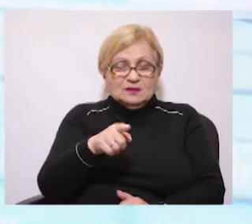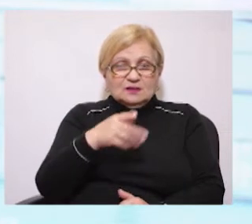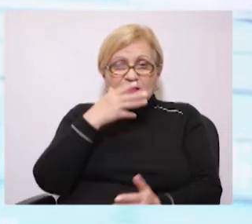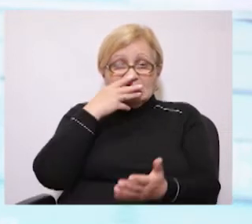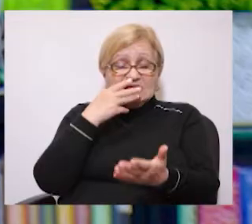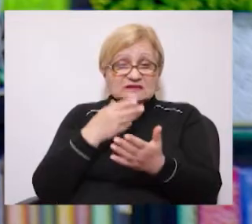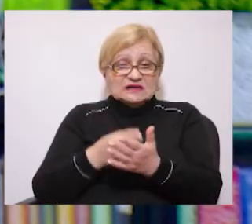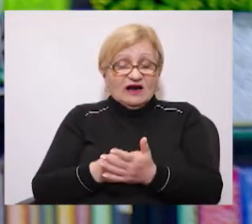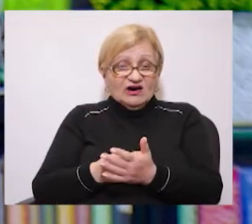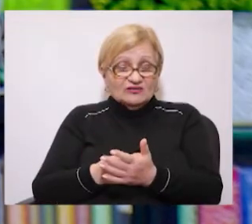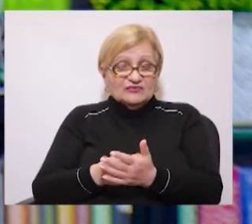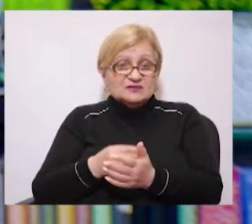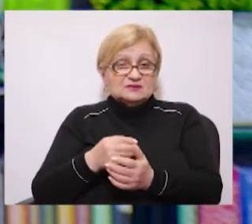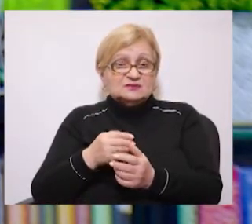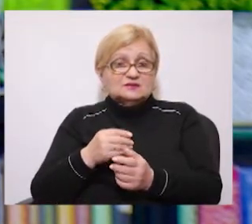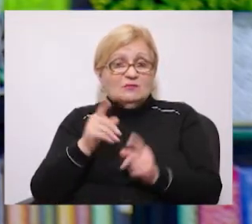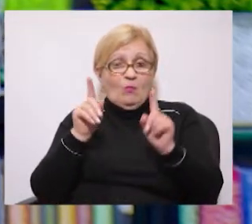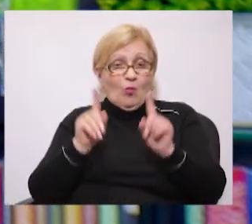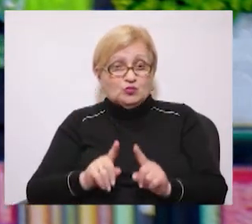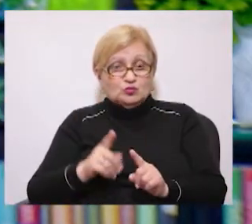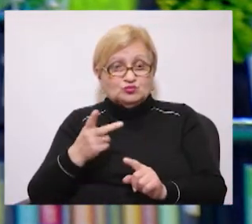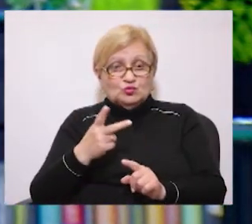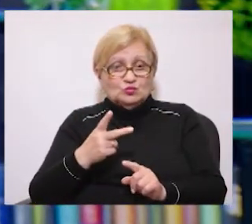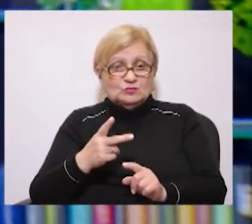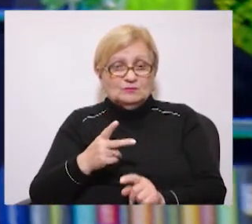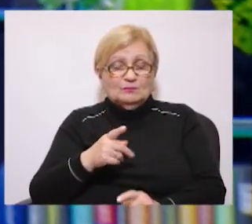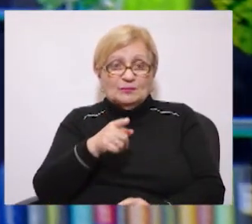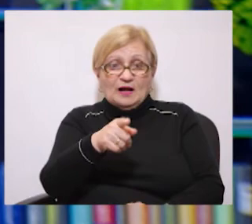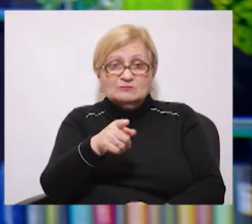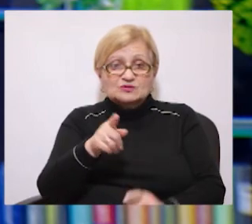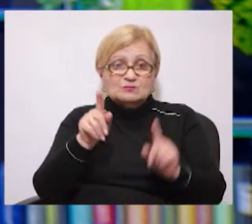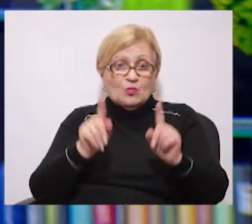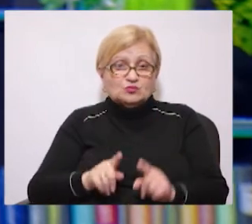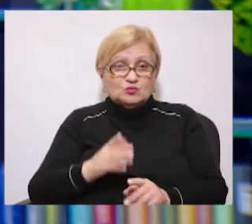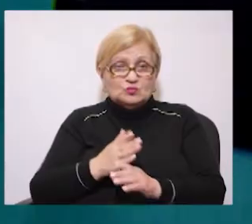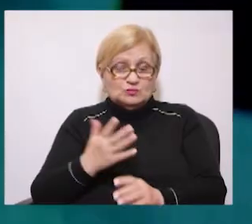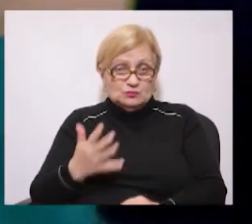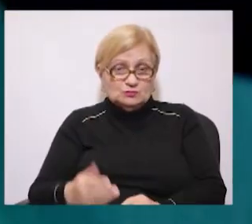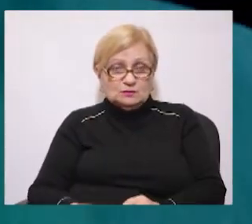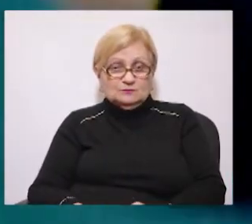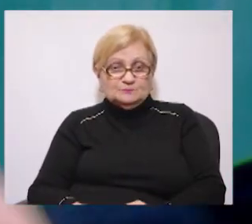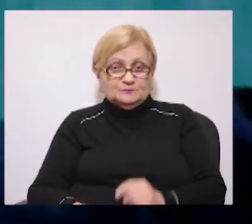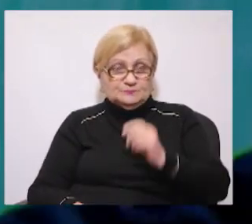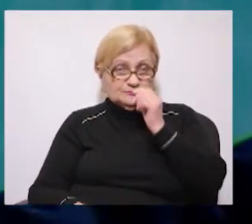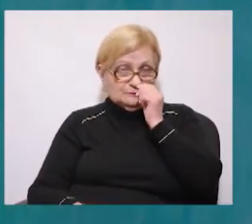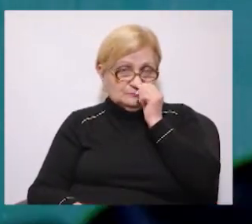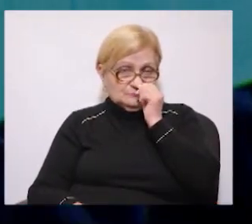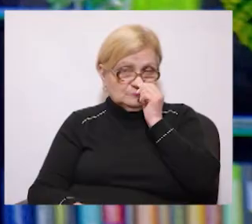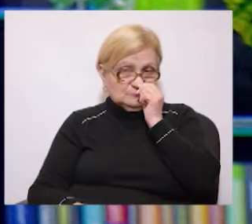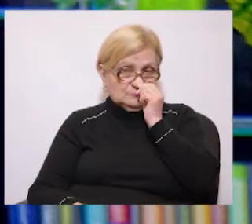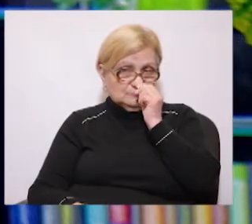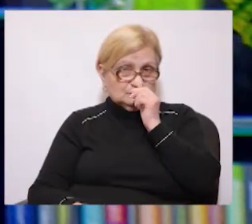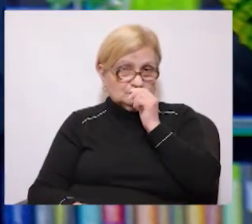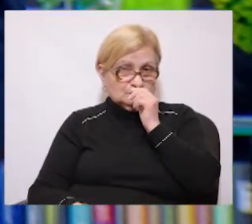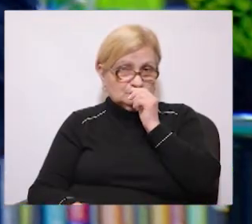მოდულზე უნდა იყოს 10-ით ნაკლები. რამდენია მინუს 5-ის მოდული? მინუს 5-ის მოდულია 5. და 5